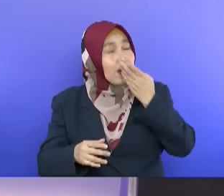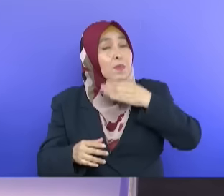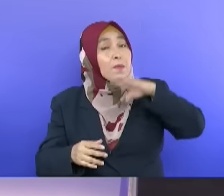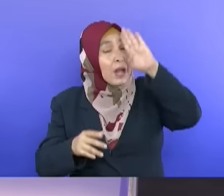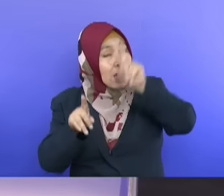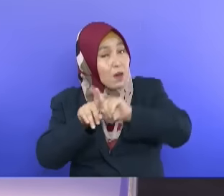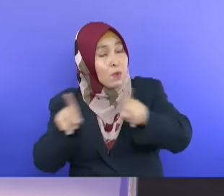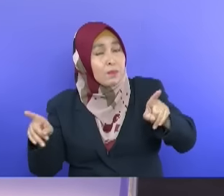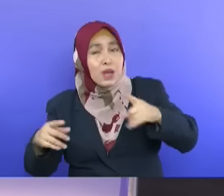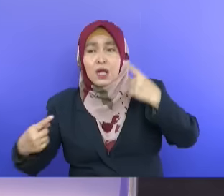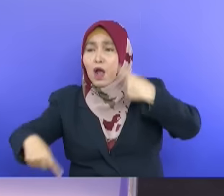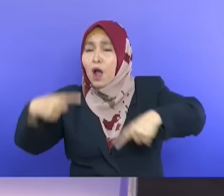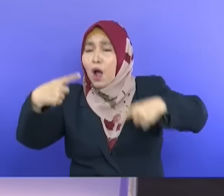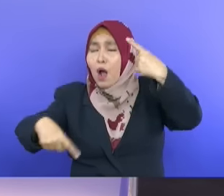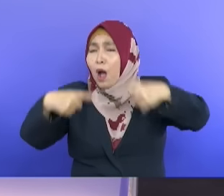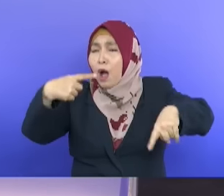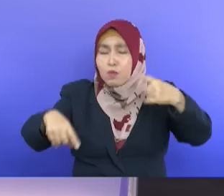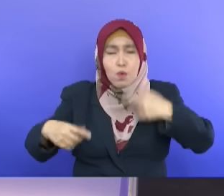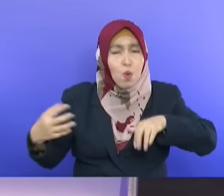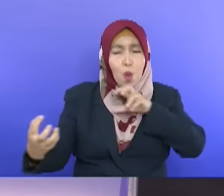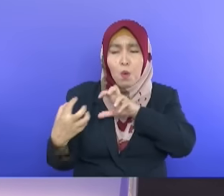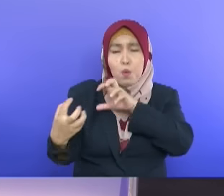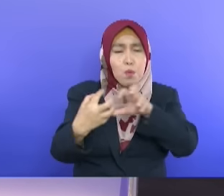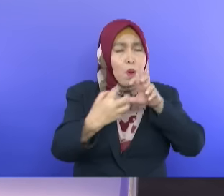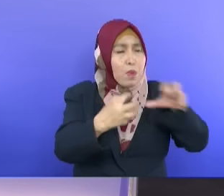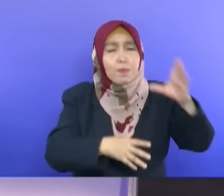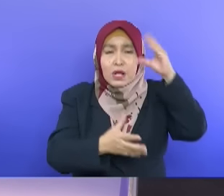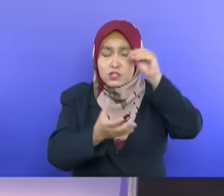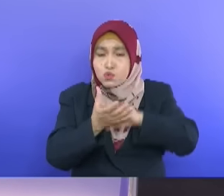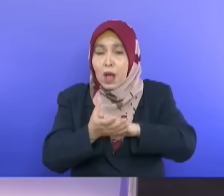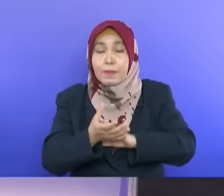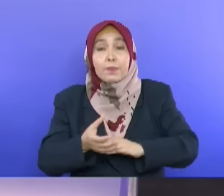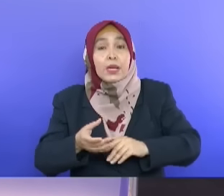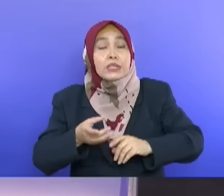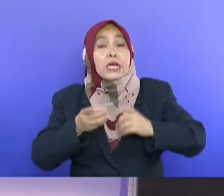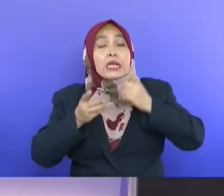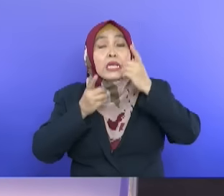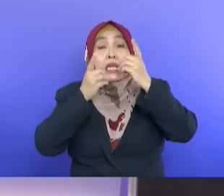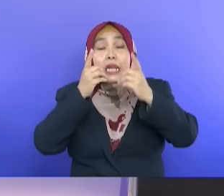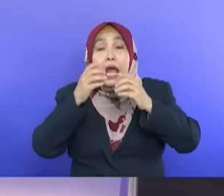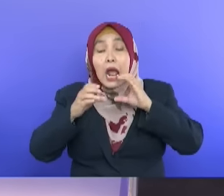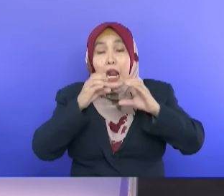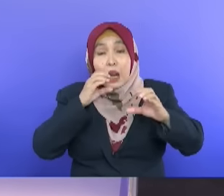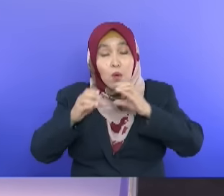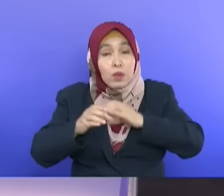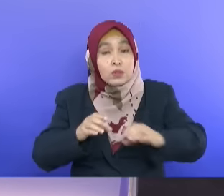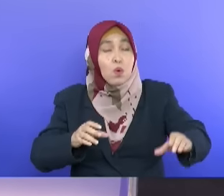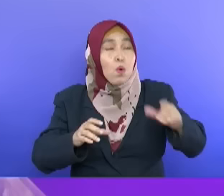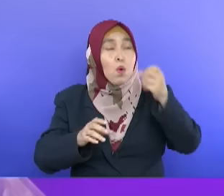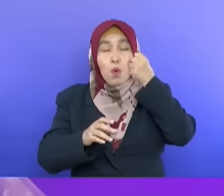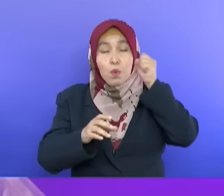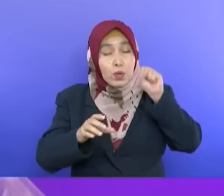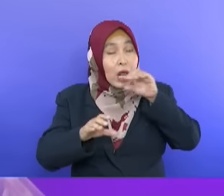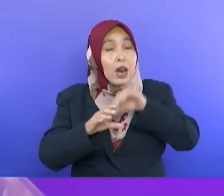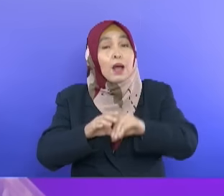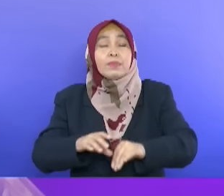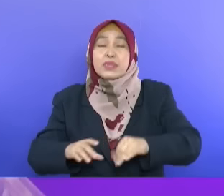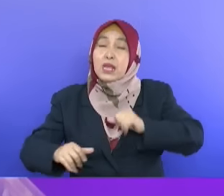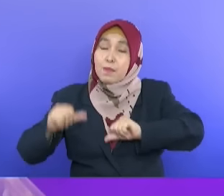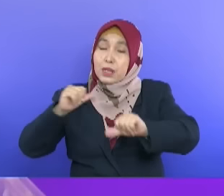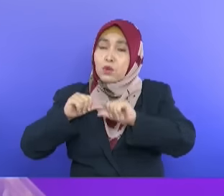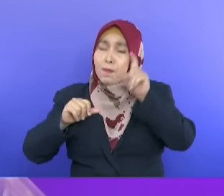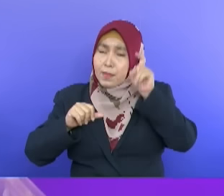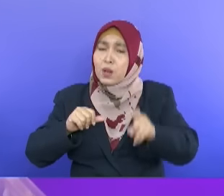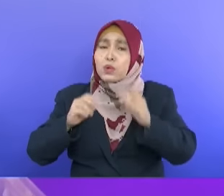begaduh suami istri kan yang eee dia punya dailong kufur itu di highlight yang sangat di dalam drama tersebut itu perlu